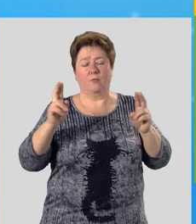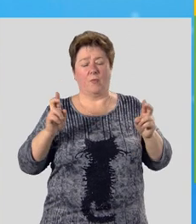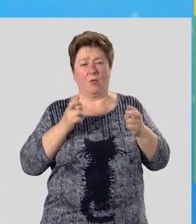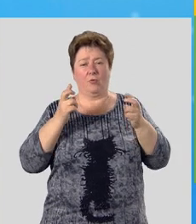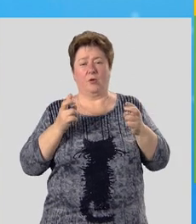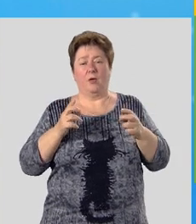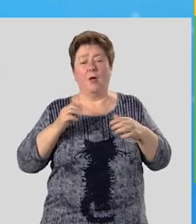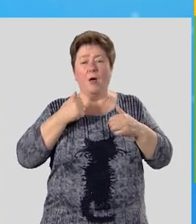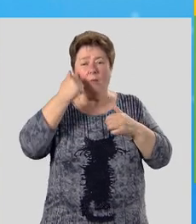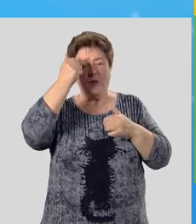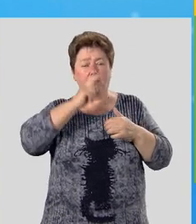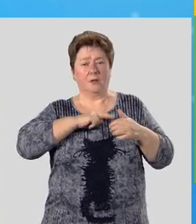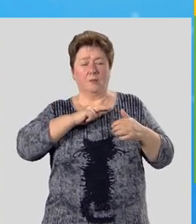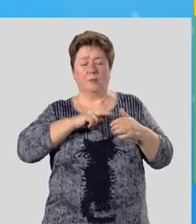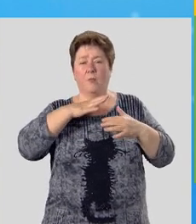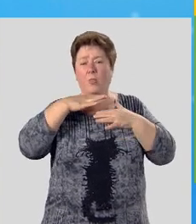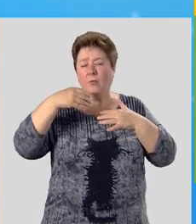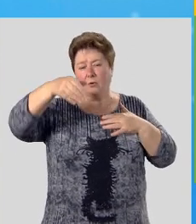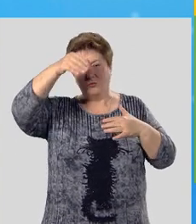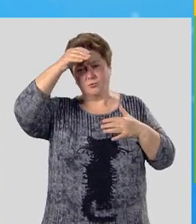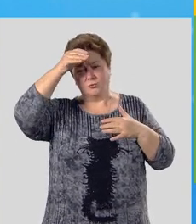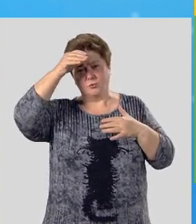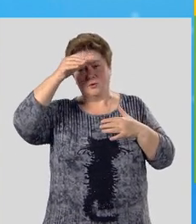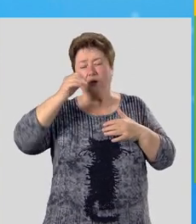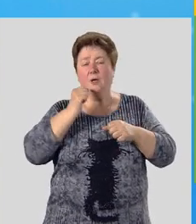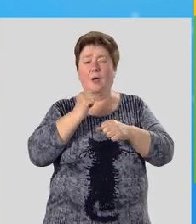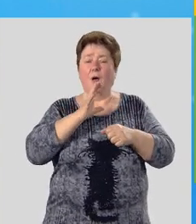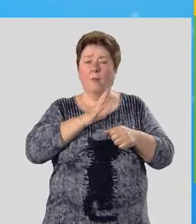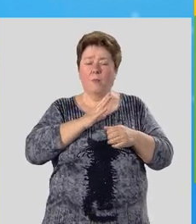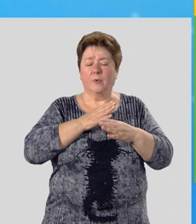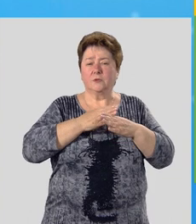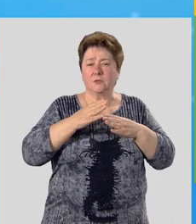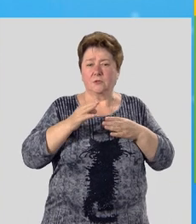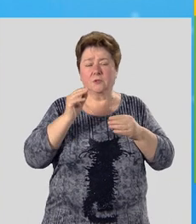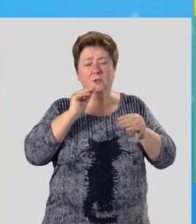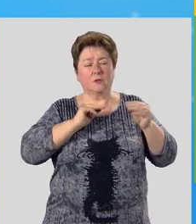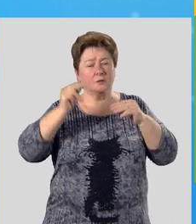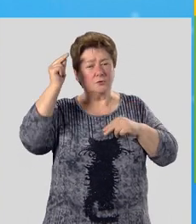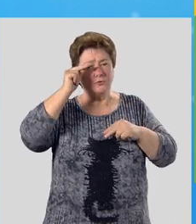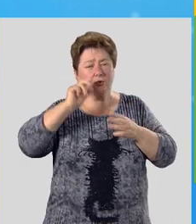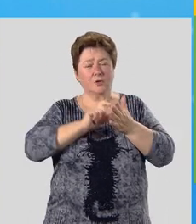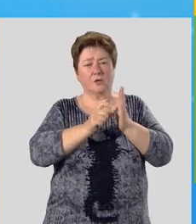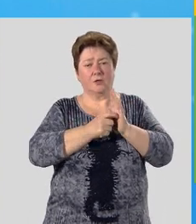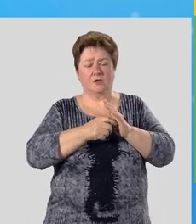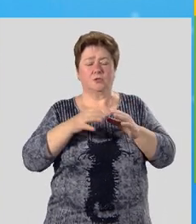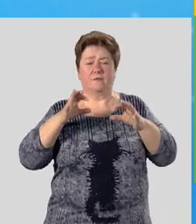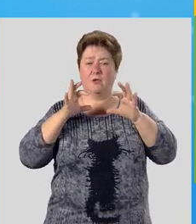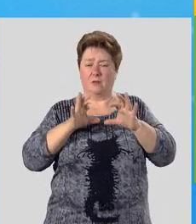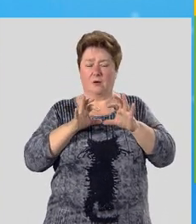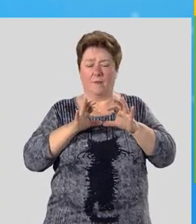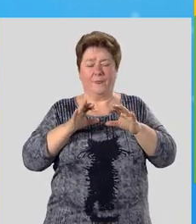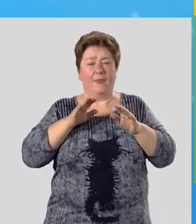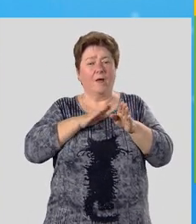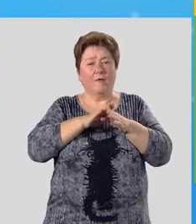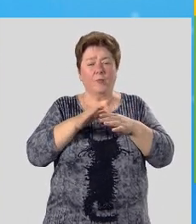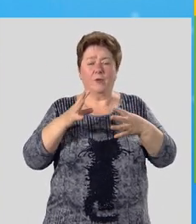биологии. Благодаря работам многих ученых было детально изучено строение клеточного ядра.